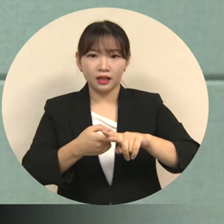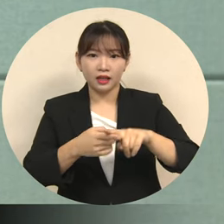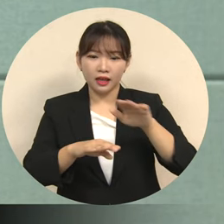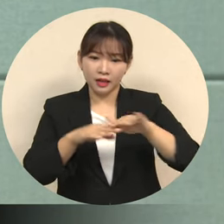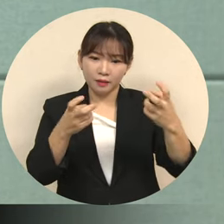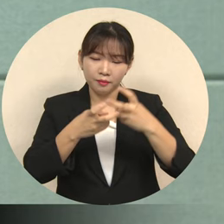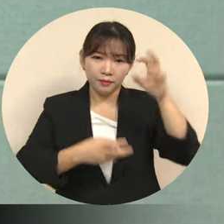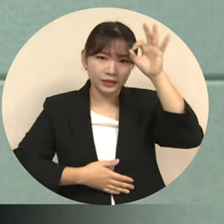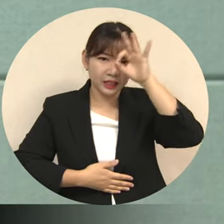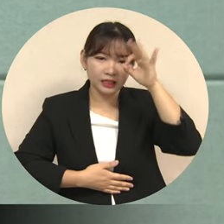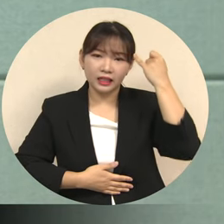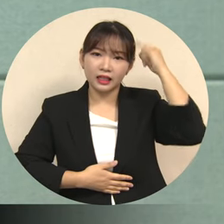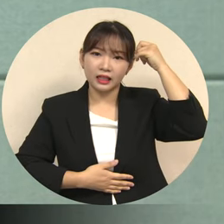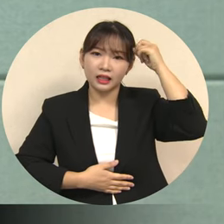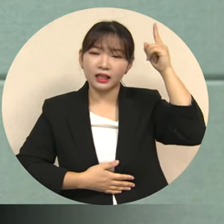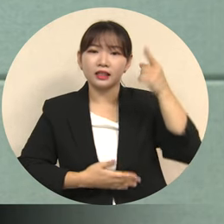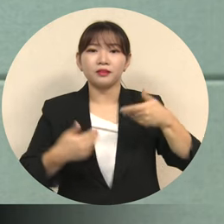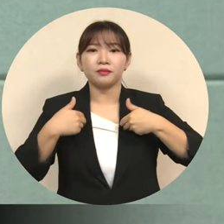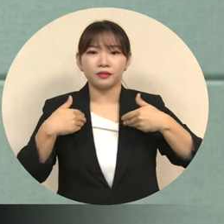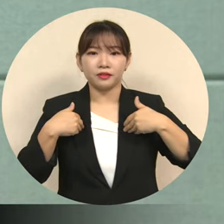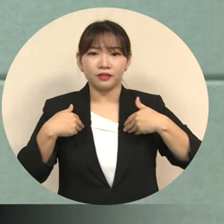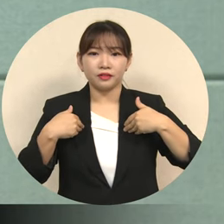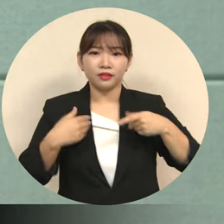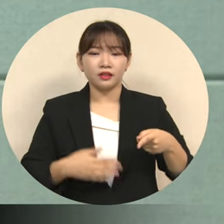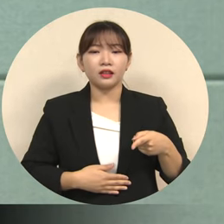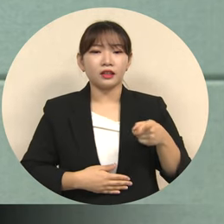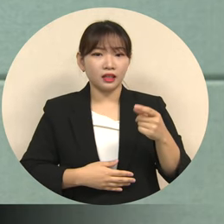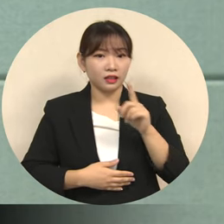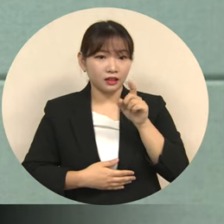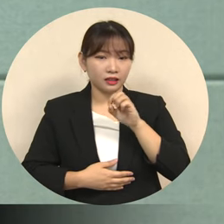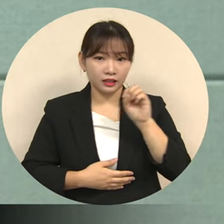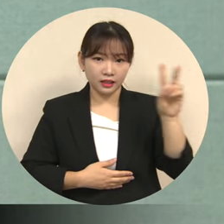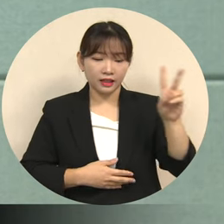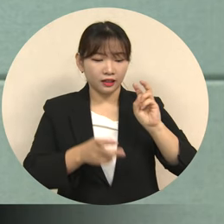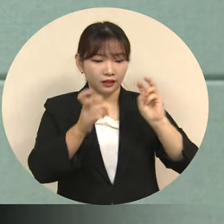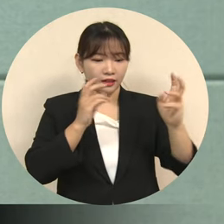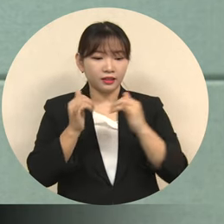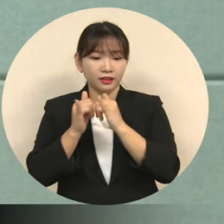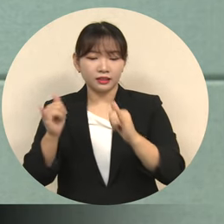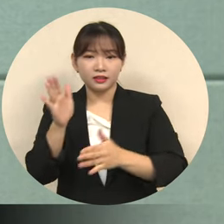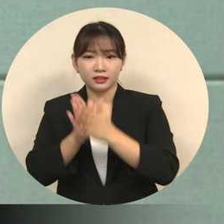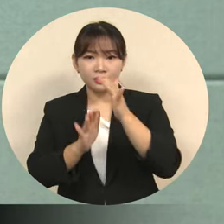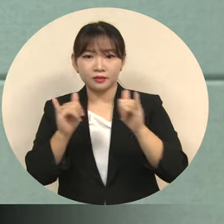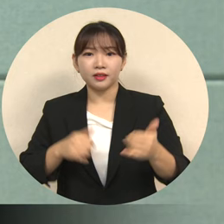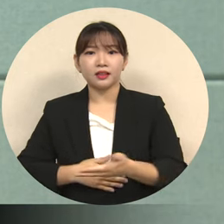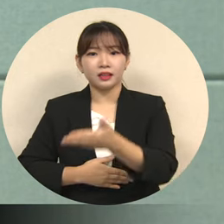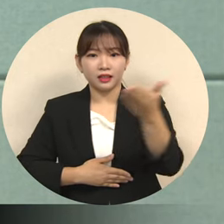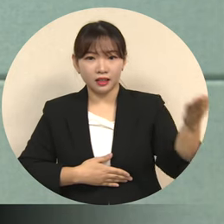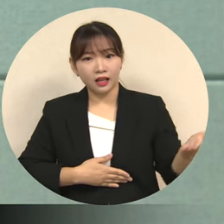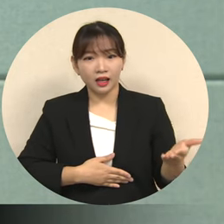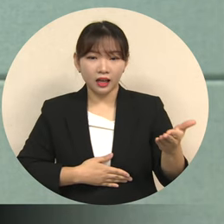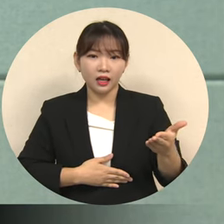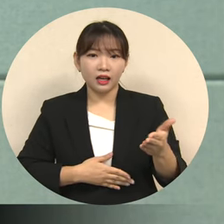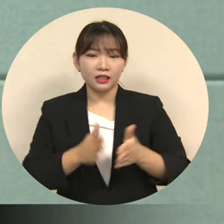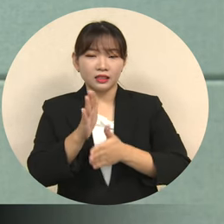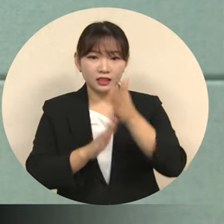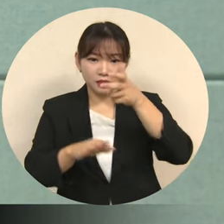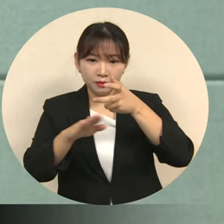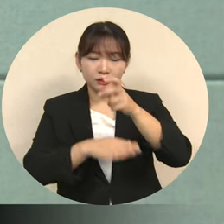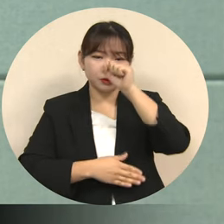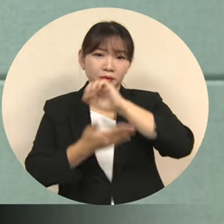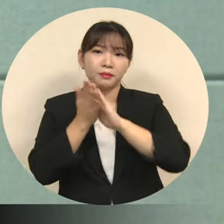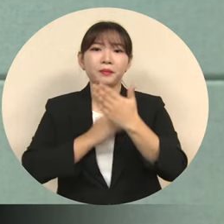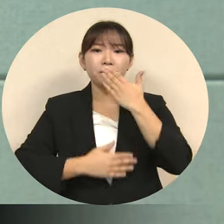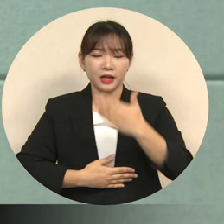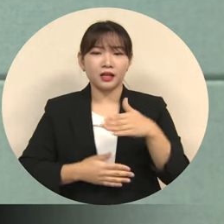마련하는 용단이 필요합니다. 이것만이 회사, 노동자, 시민 모두의 시내버스가 되는 길입니다.